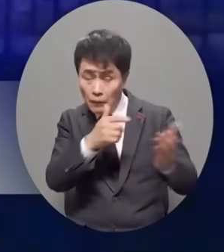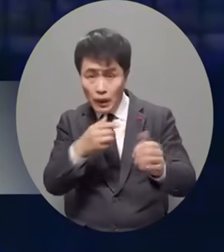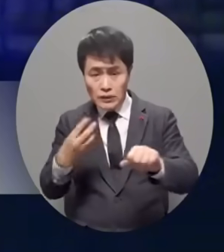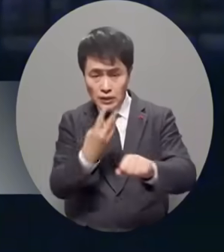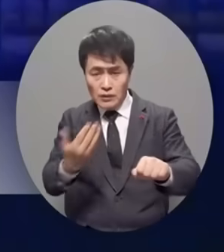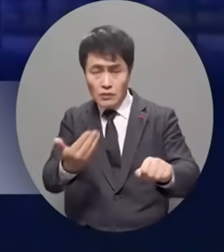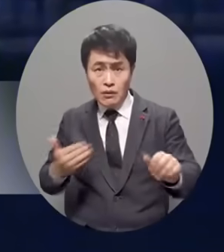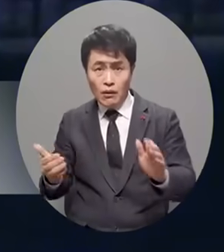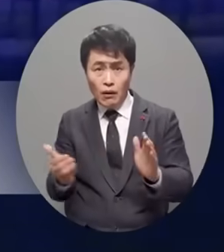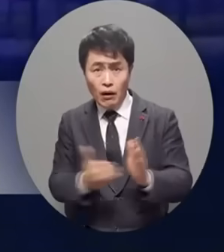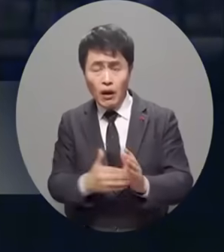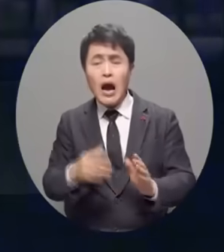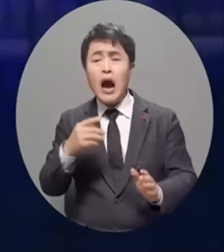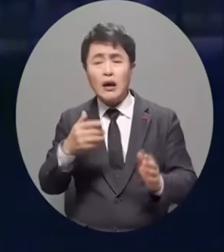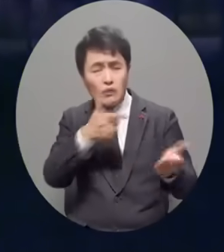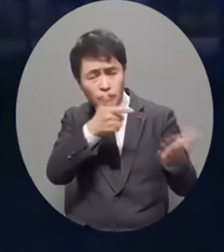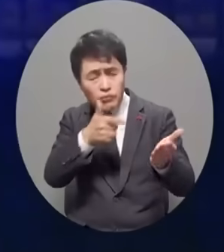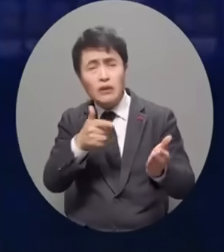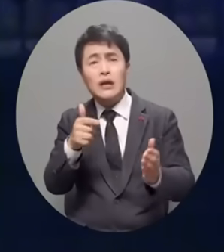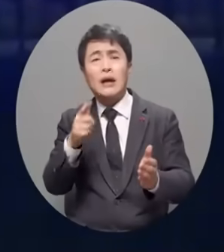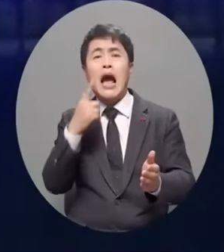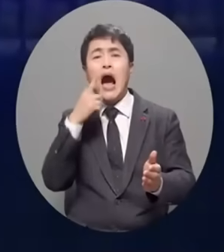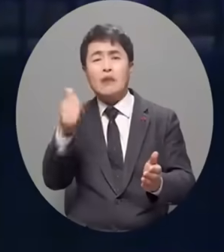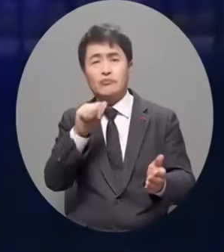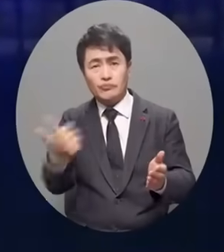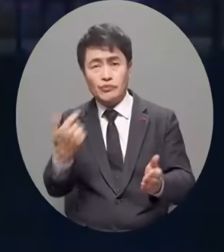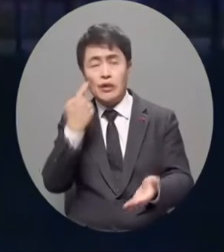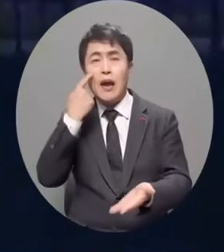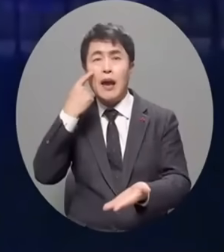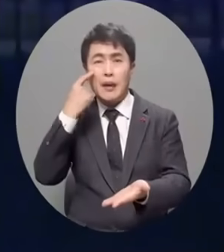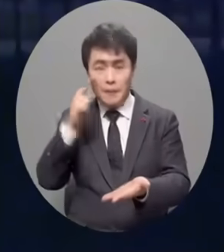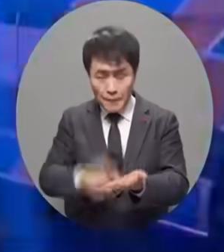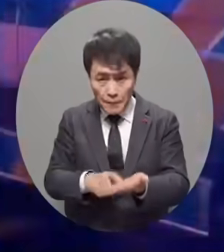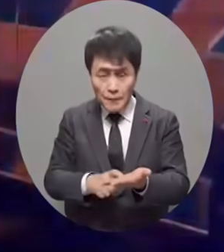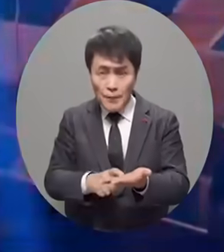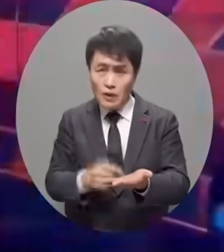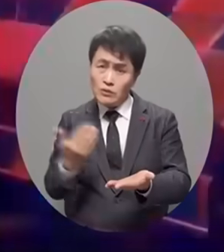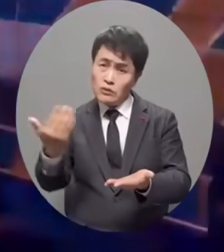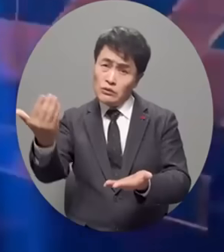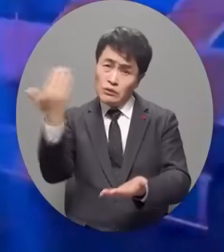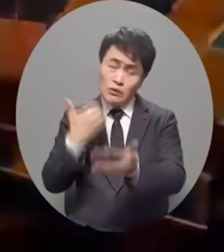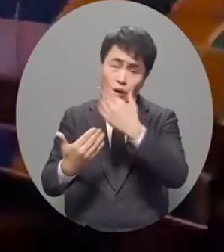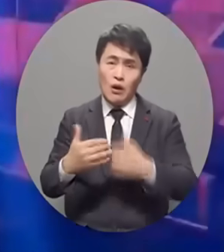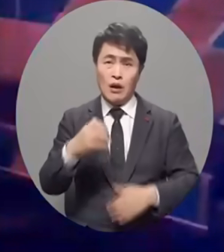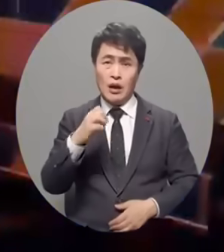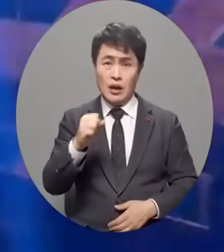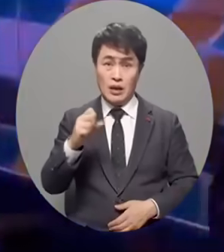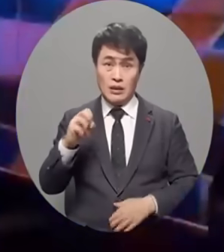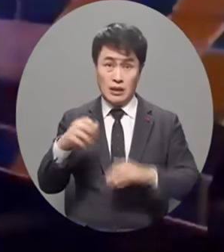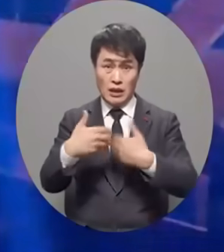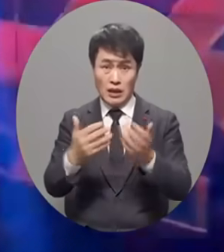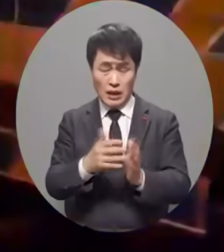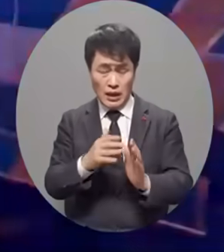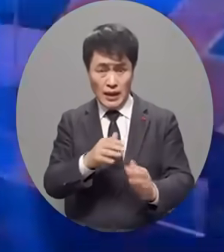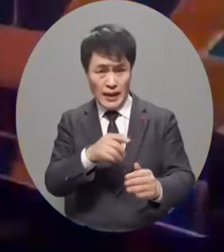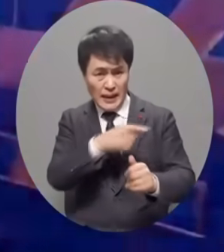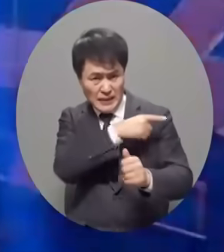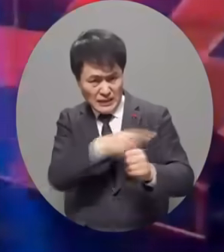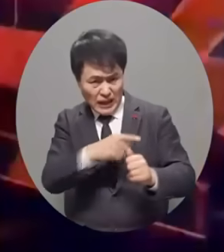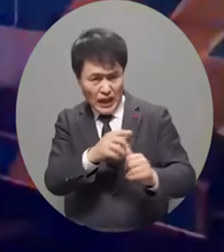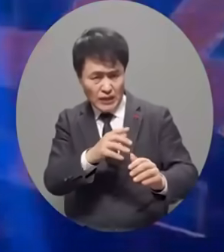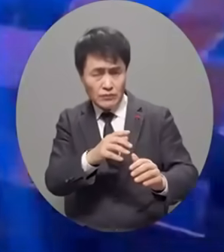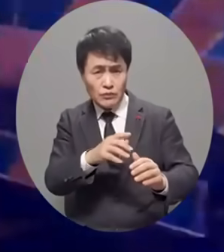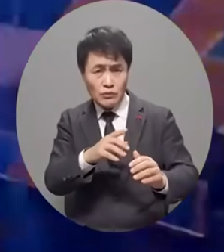전엔 총격범의 아버지도 숨진 채 발견됐습니다. 총격범은 이전부터 소셜미디어에 살인 충동 등을 밝혀놓은 것으로